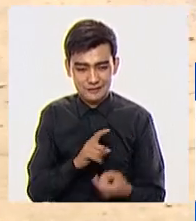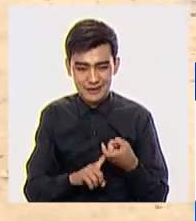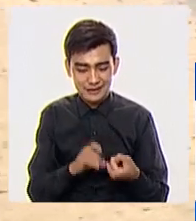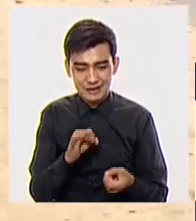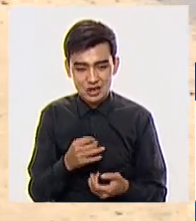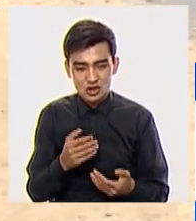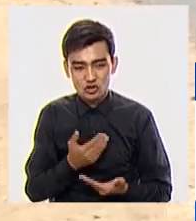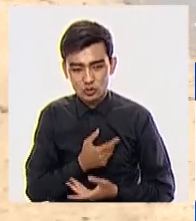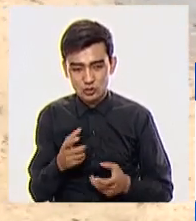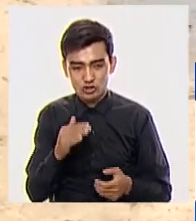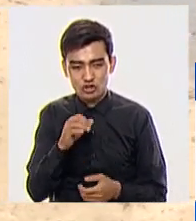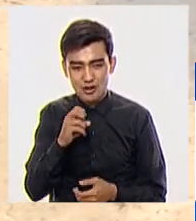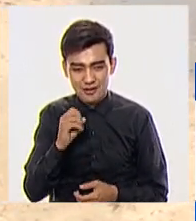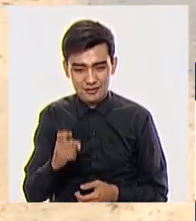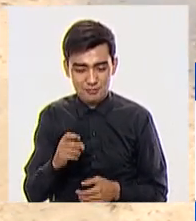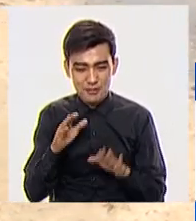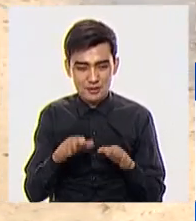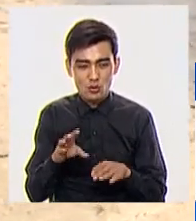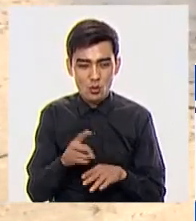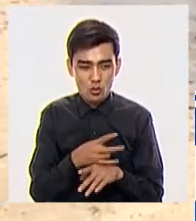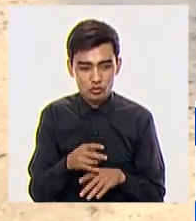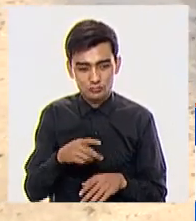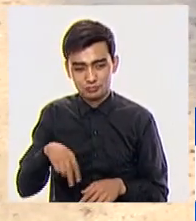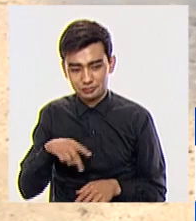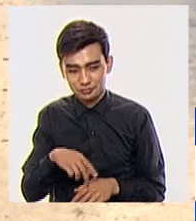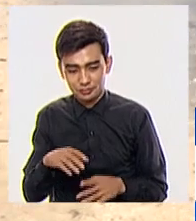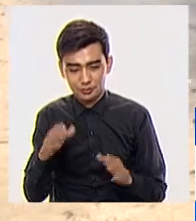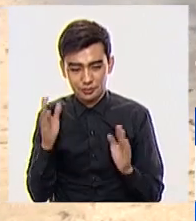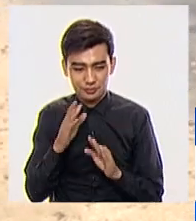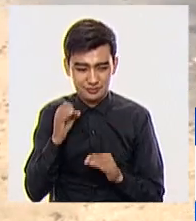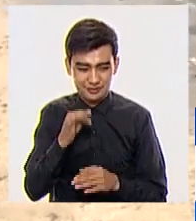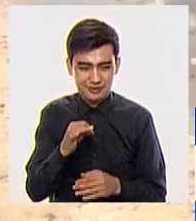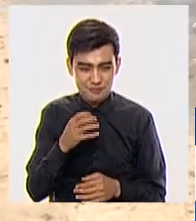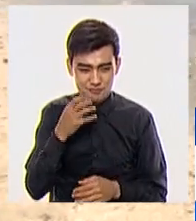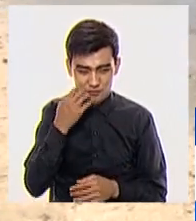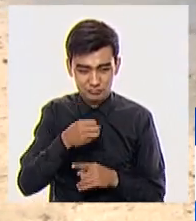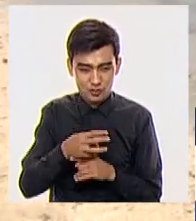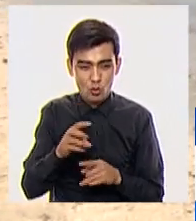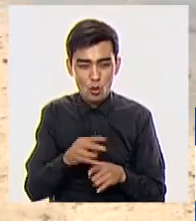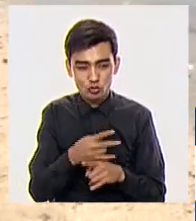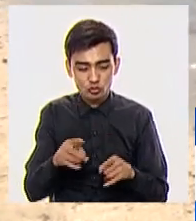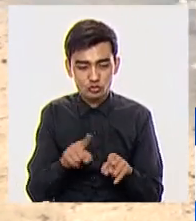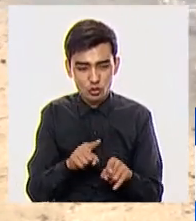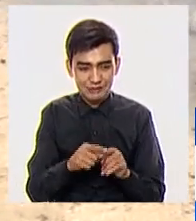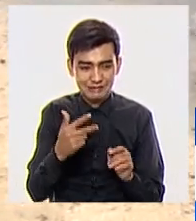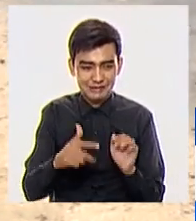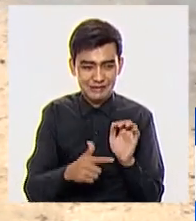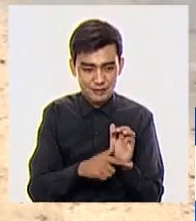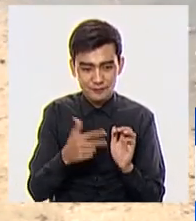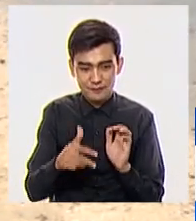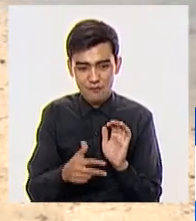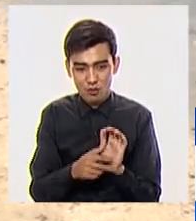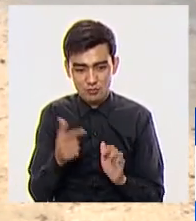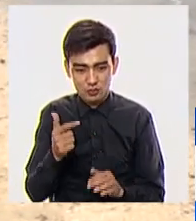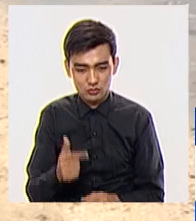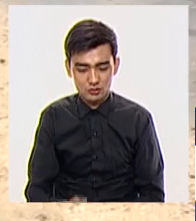Тұрғындар түнімен жайықтың жағасында салқын леппен саялайды. Өткені өңірде термометр түннің өзінде 37-38 градусты көрсетіп